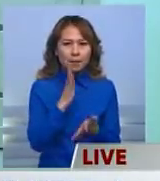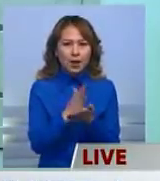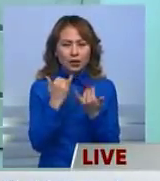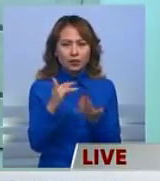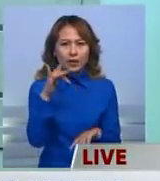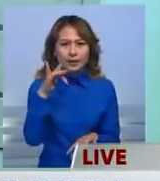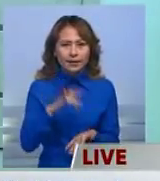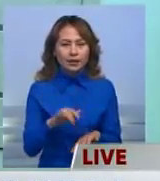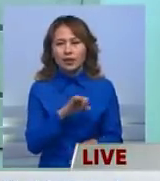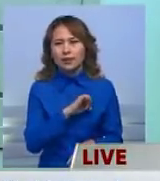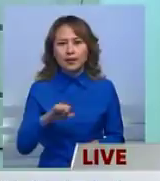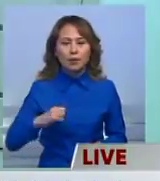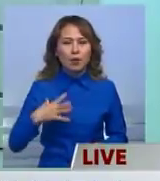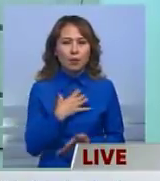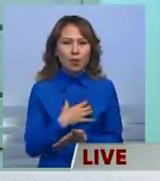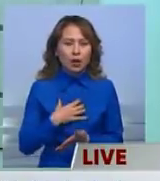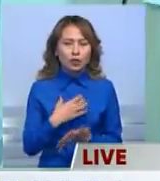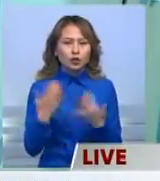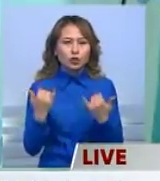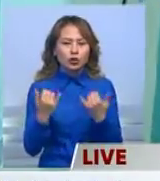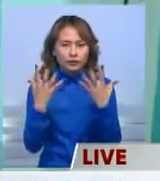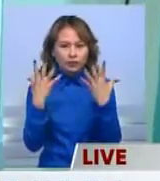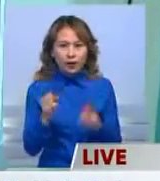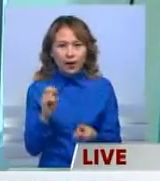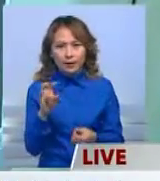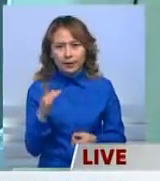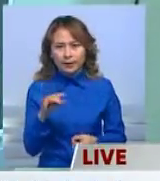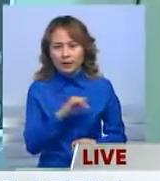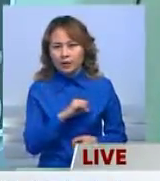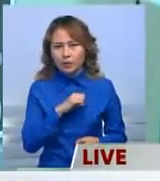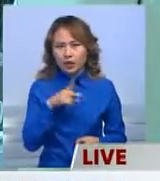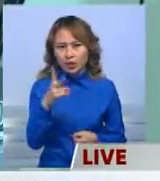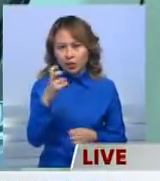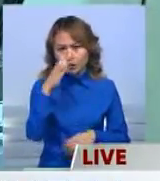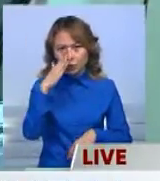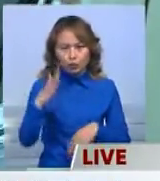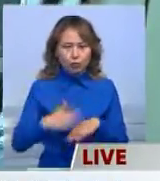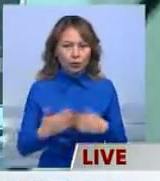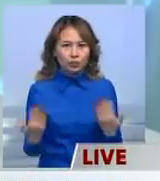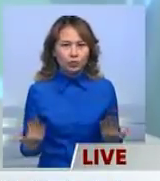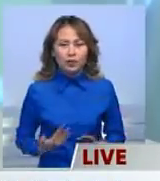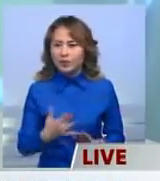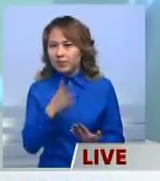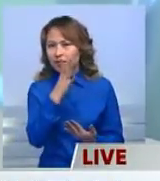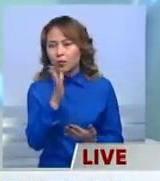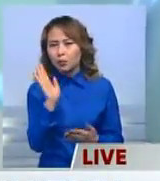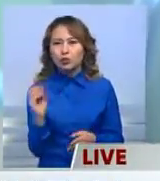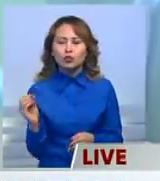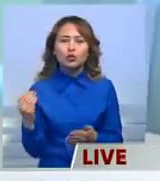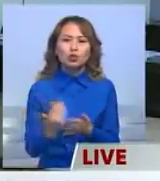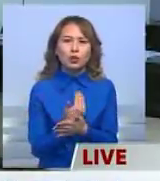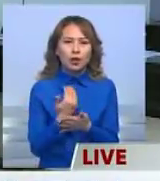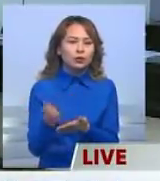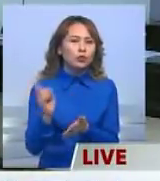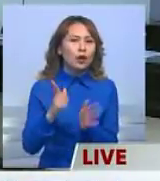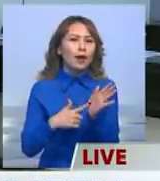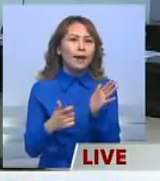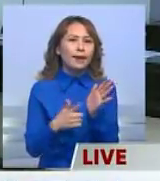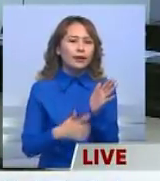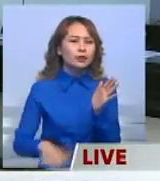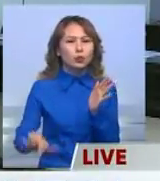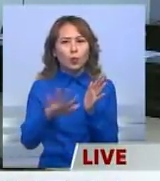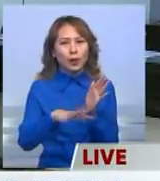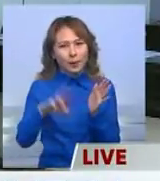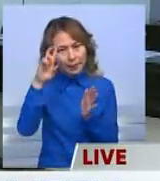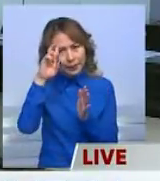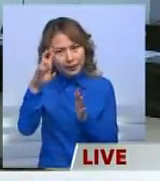орталықтың еліміз үшін маңызы зор. Мұнда аллергияның 200-ге жуық түрі анықталады. Тағы бір жаңалық, мұнда Қарағанды